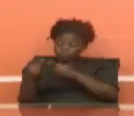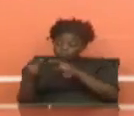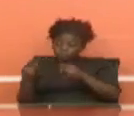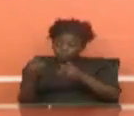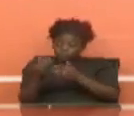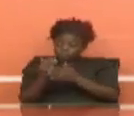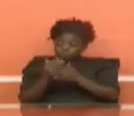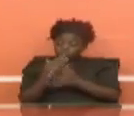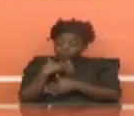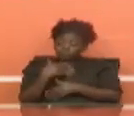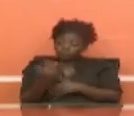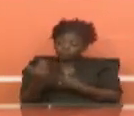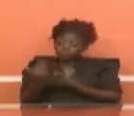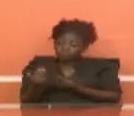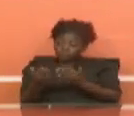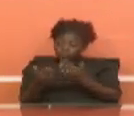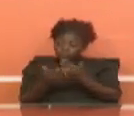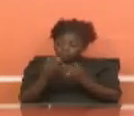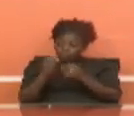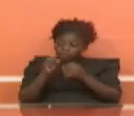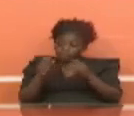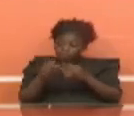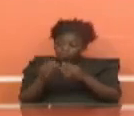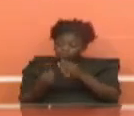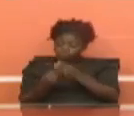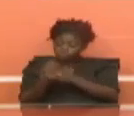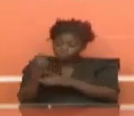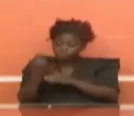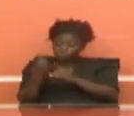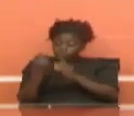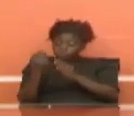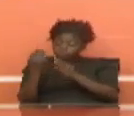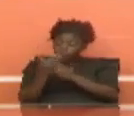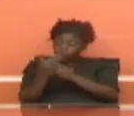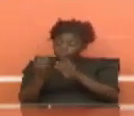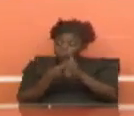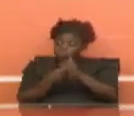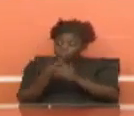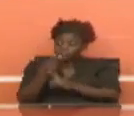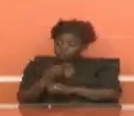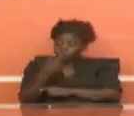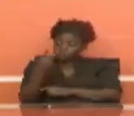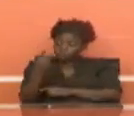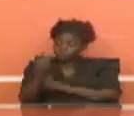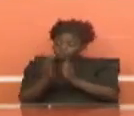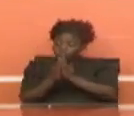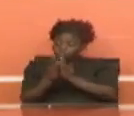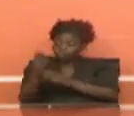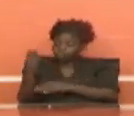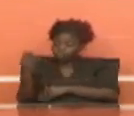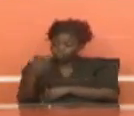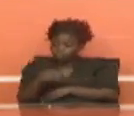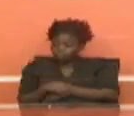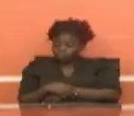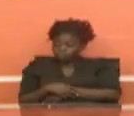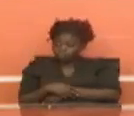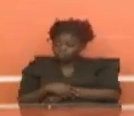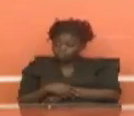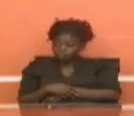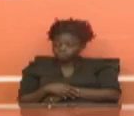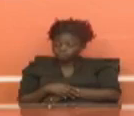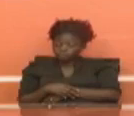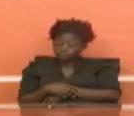kubanga tebyetaaga kuliisa nnyo. Bino bitera okukulira wakati w'emyezi ebiri kw'ena. Yenga ku makya